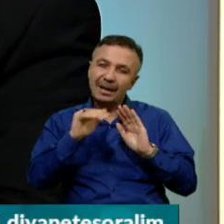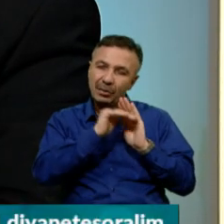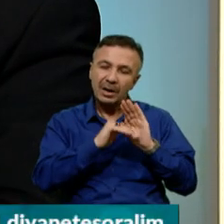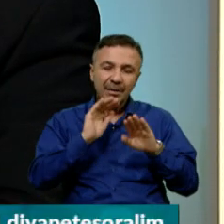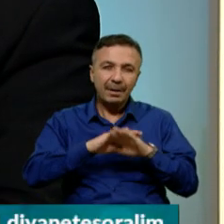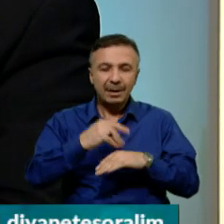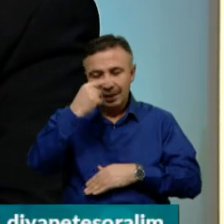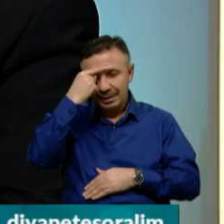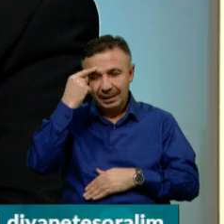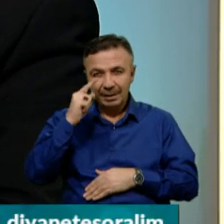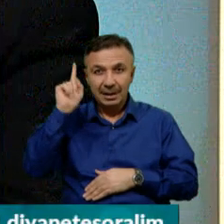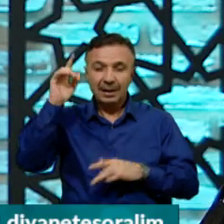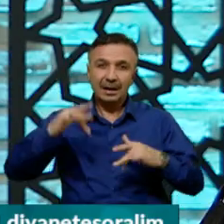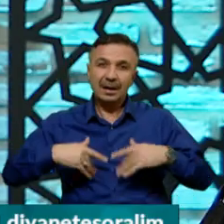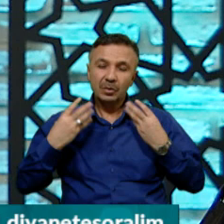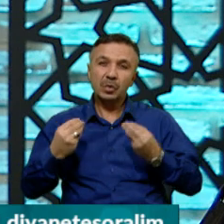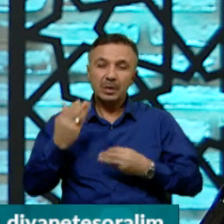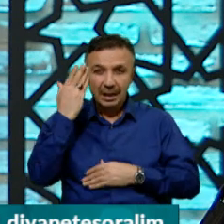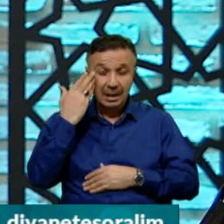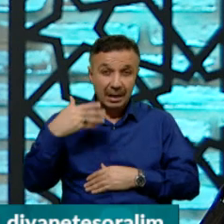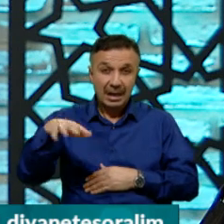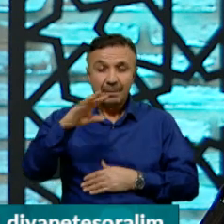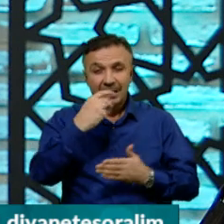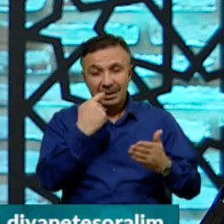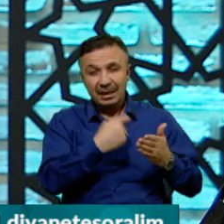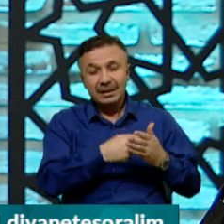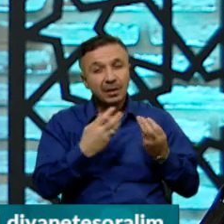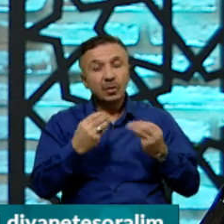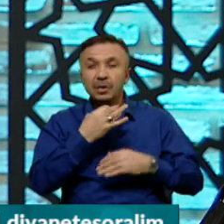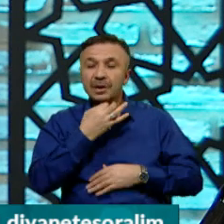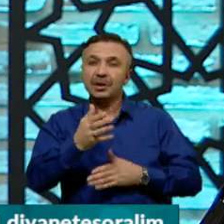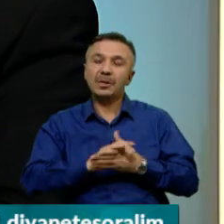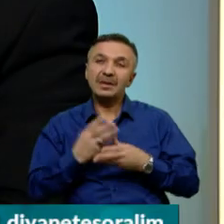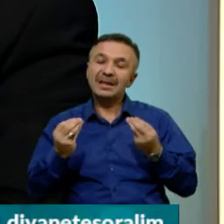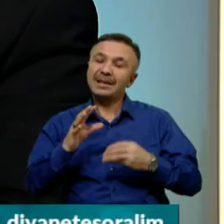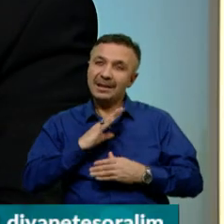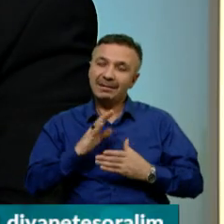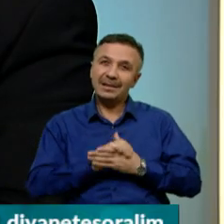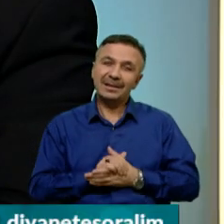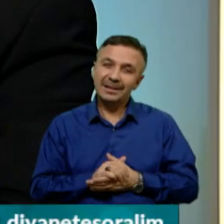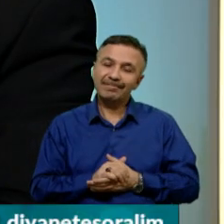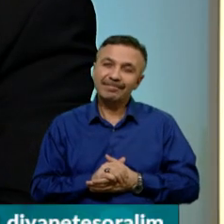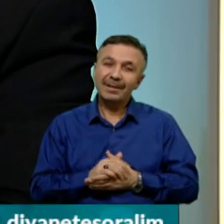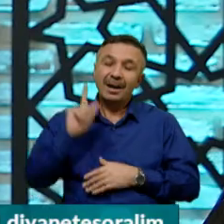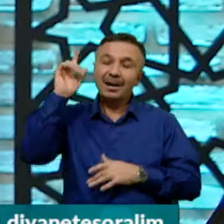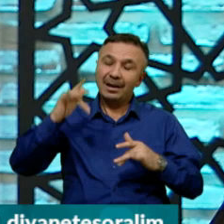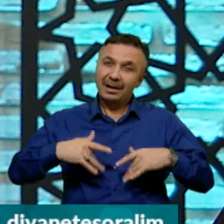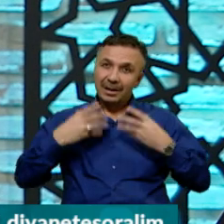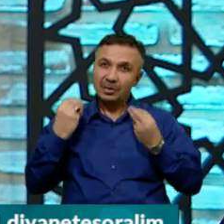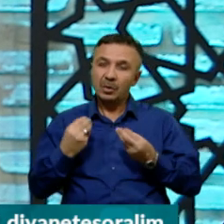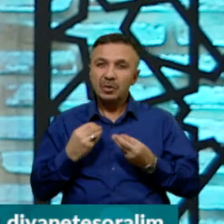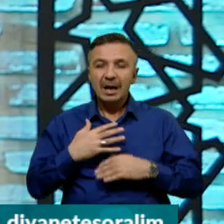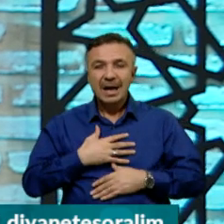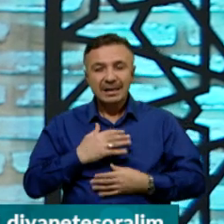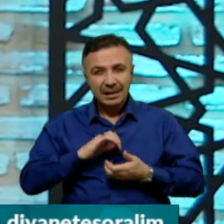yapmamızı nasip eyle Allah razı olsun izleyicilerimiz adına çok teşekkür ediyorum Size de iyi ki varsınız iyi ki Hoca mısınız Allah razı olsun